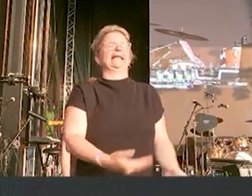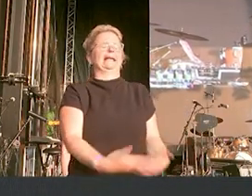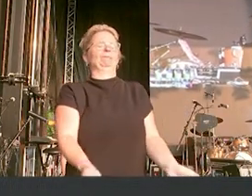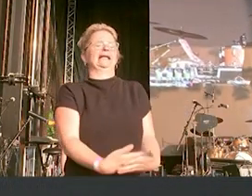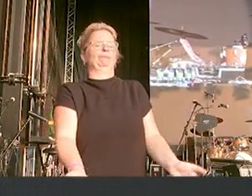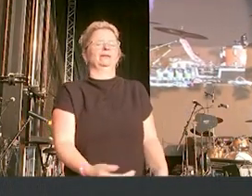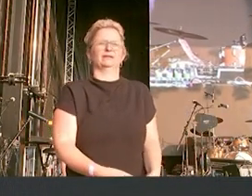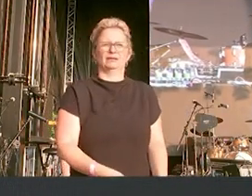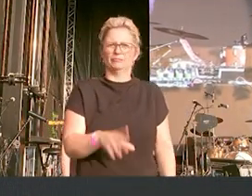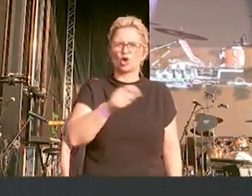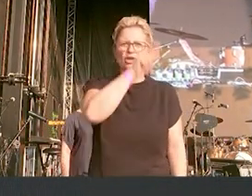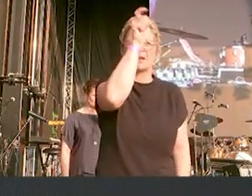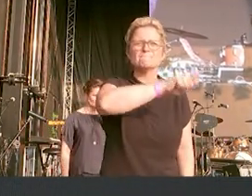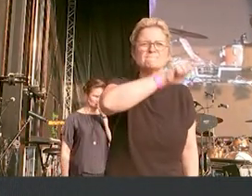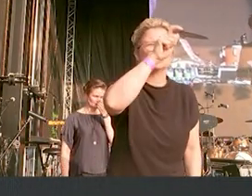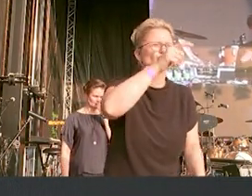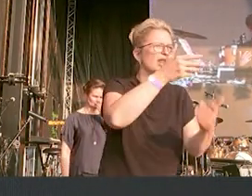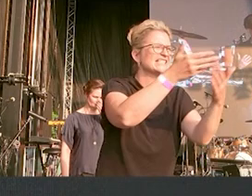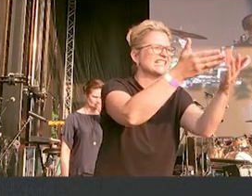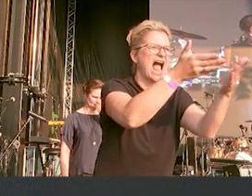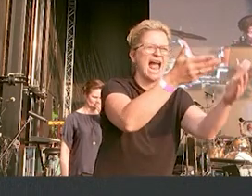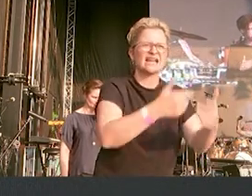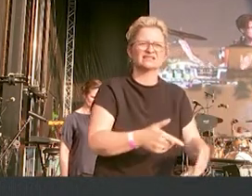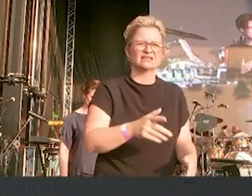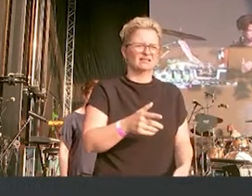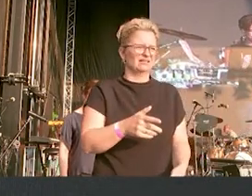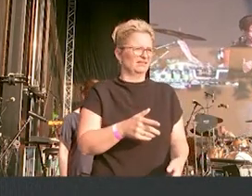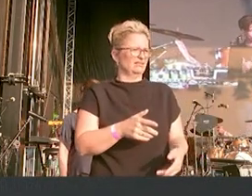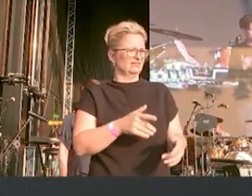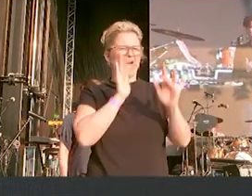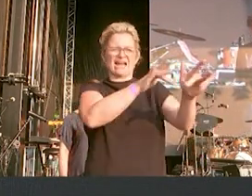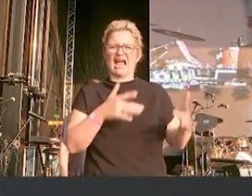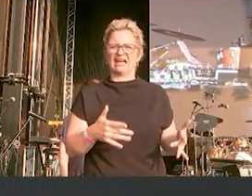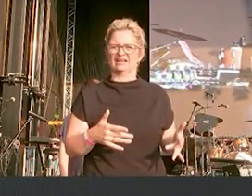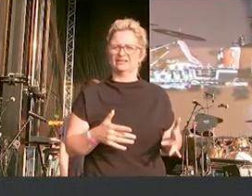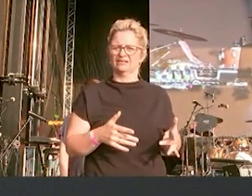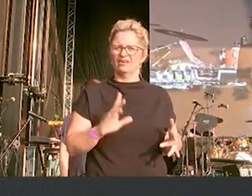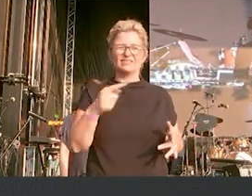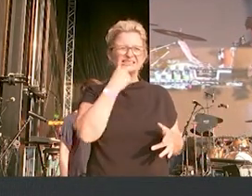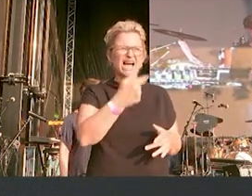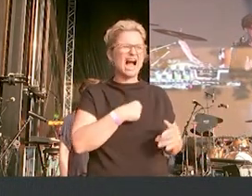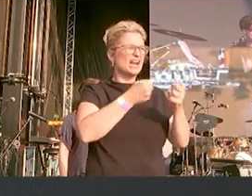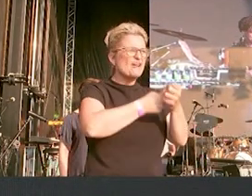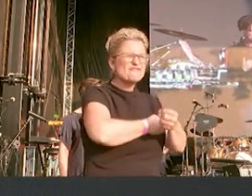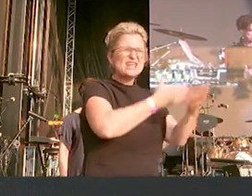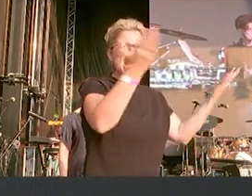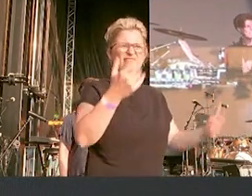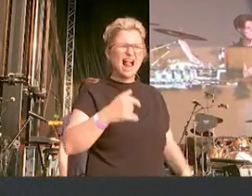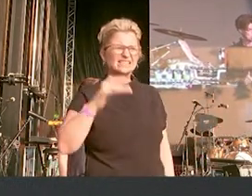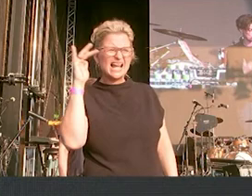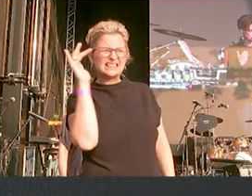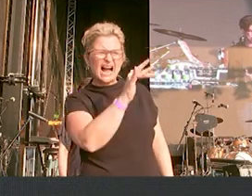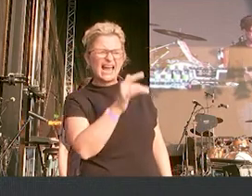die Menschlichkeit zu leugnen. Sie zu bekämpfen heißt, uns als individuelle Wesen mit